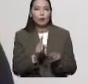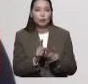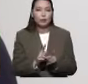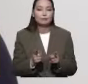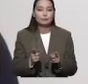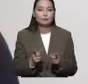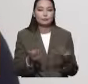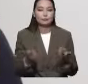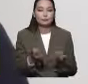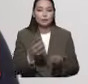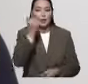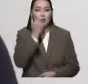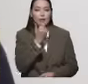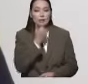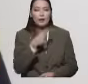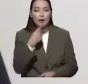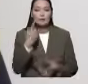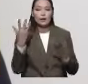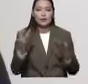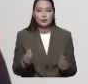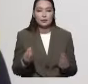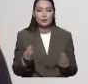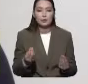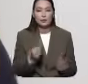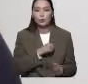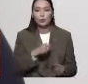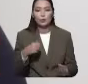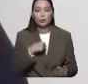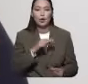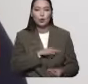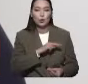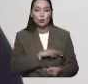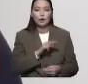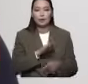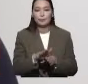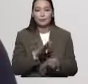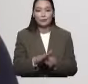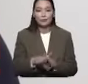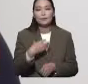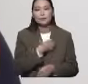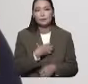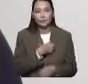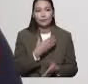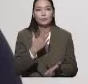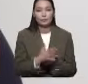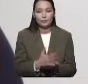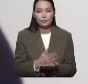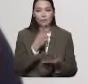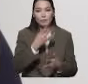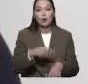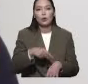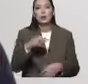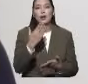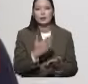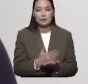көрінеді. Рахмет айтылған кезде адам өзінің істеп жатқан жұмысының маңызды екенін, қажетті екенін сезінеді.